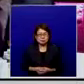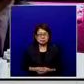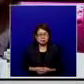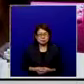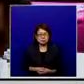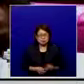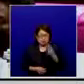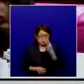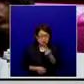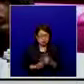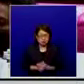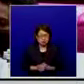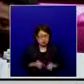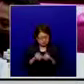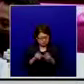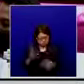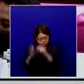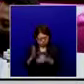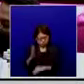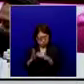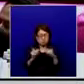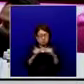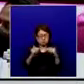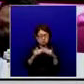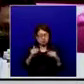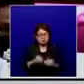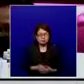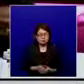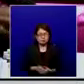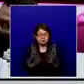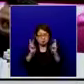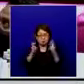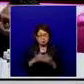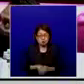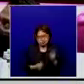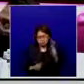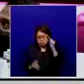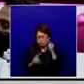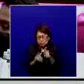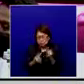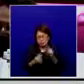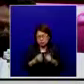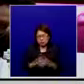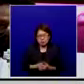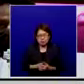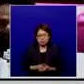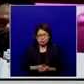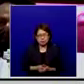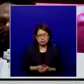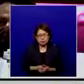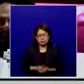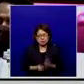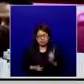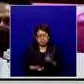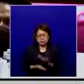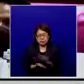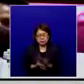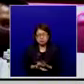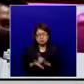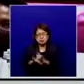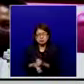ท่านต้องดูให้ทั่วถึงแล้วก็เป็นธรรมสิ่งที่ต้องคำนึงคือการแจกเงินของท่านนะไ